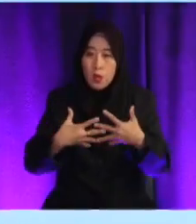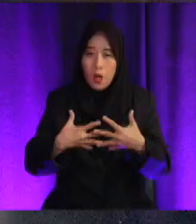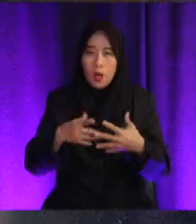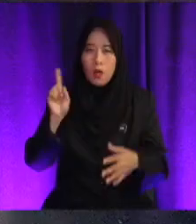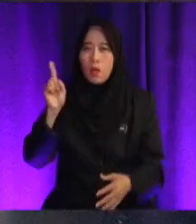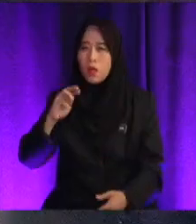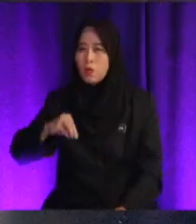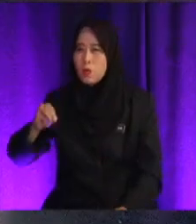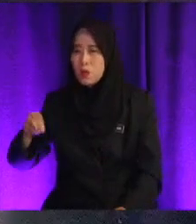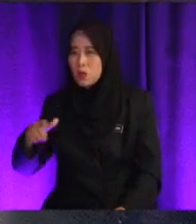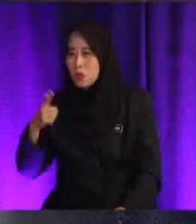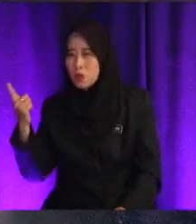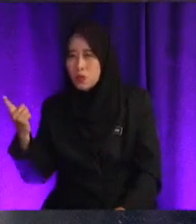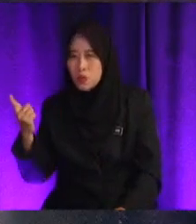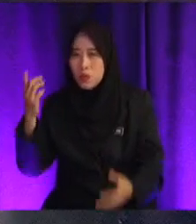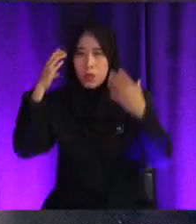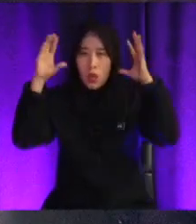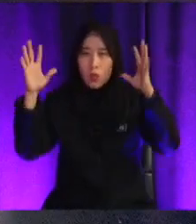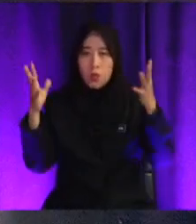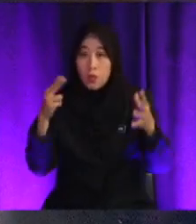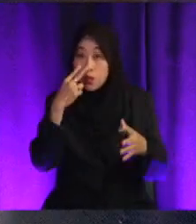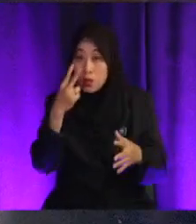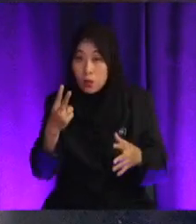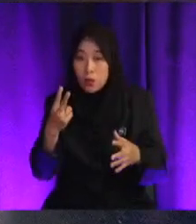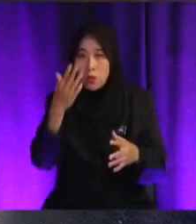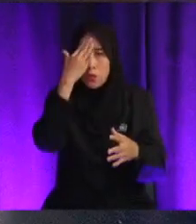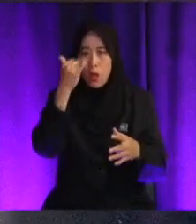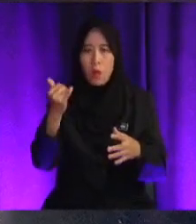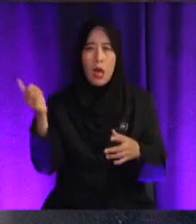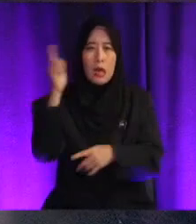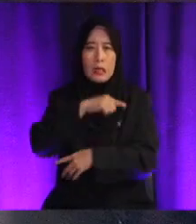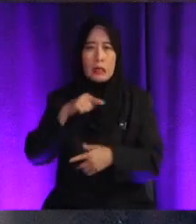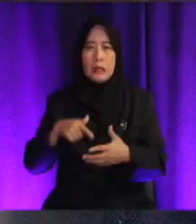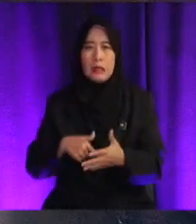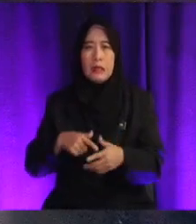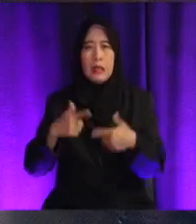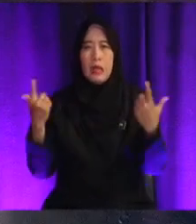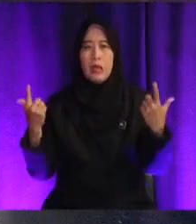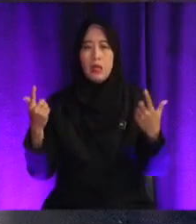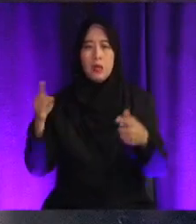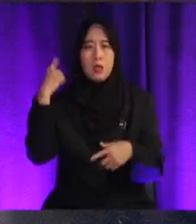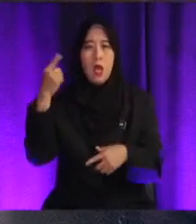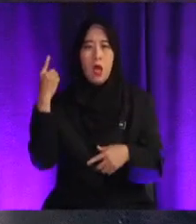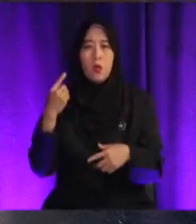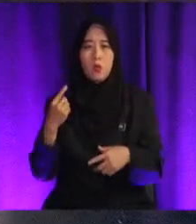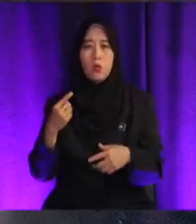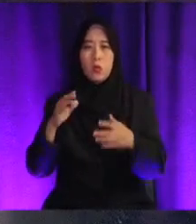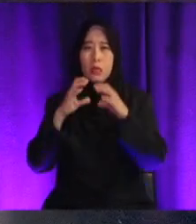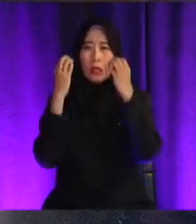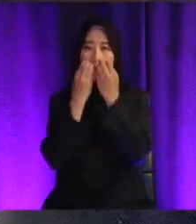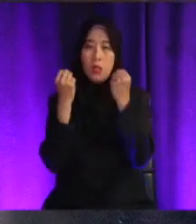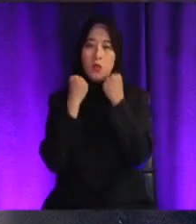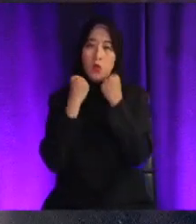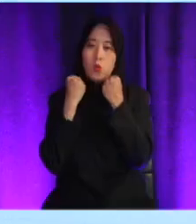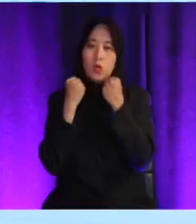mana murid-murid yang lain ni? Cikgu pun saya tak nampak. Kenapa hari ni lain macam selalu kelas saya ni punyalah sejuk. Tapi yang ni